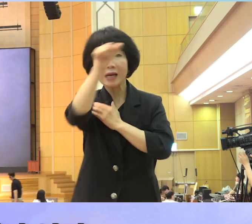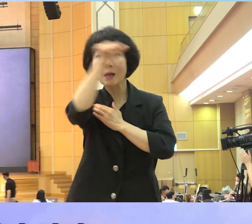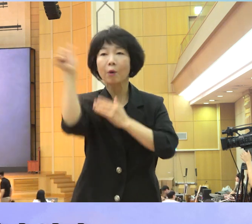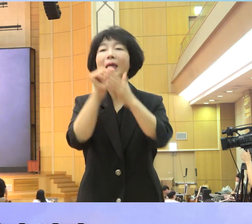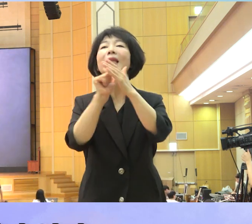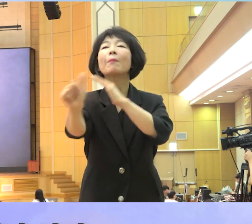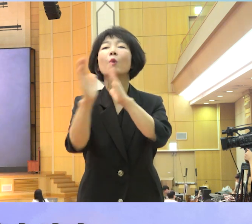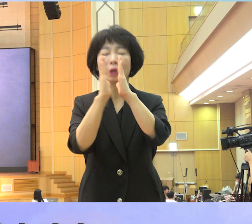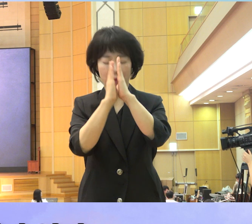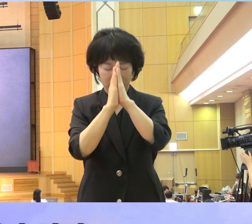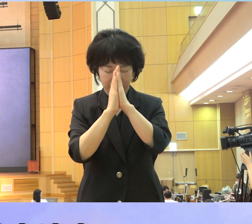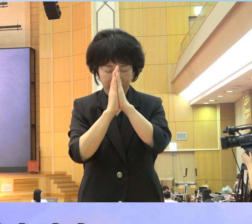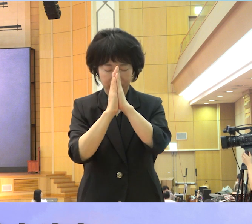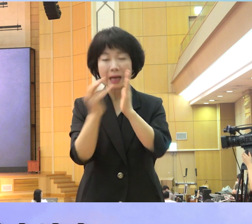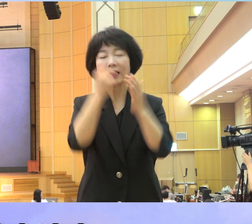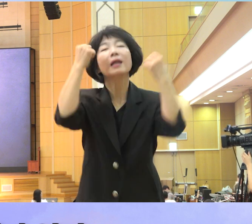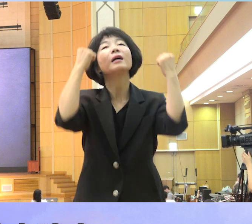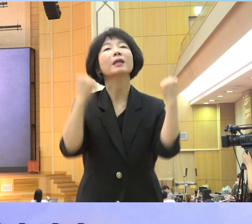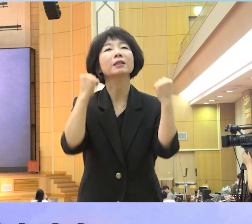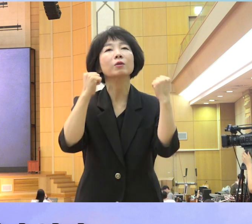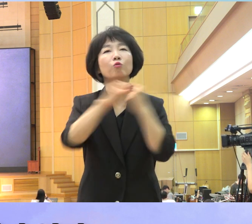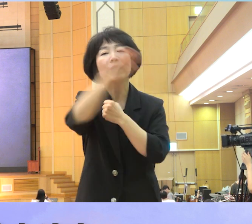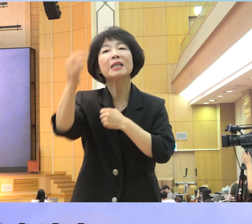살아서 우리의 생명을 축원하시며